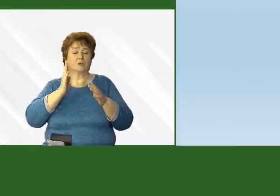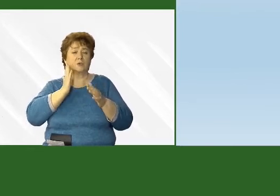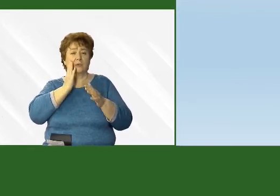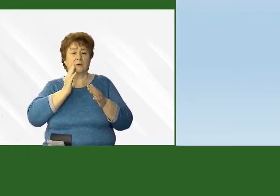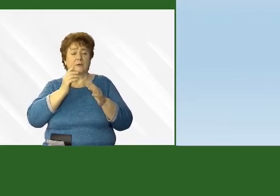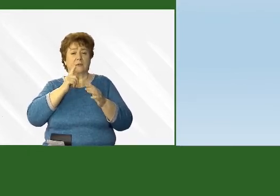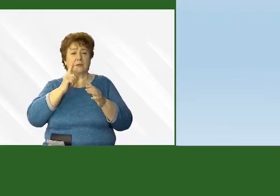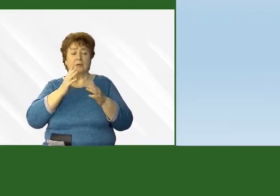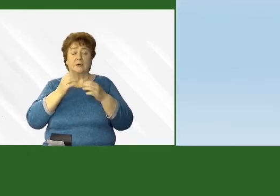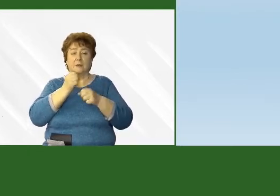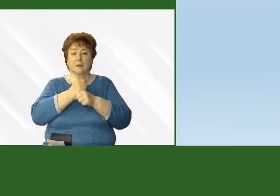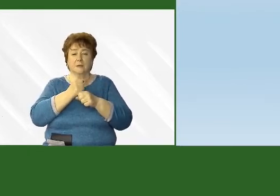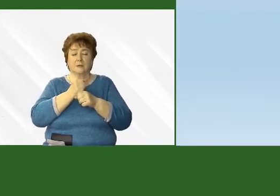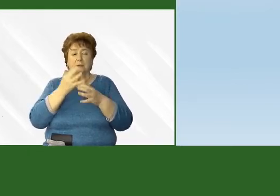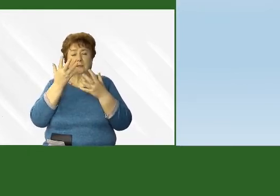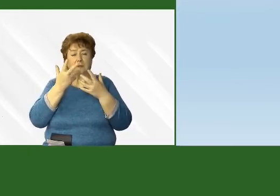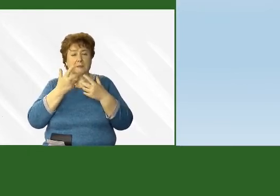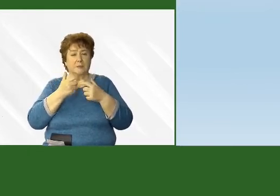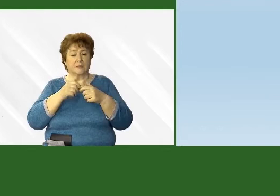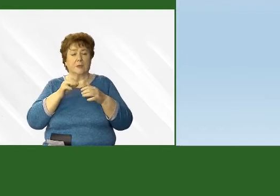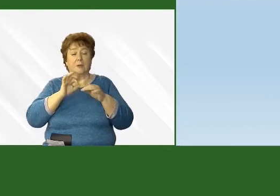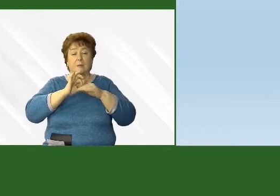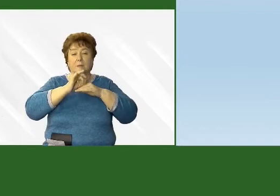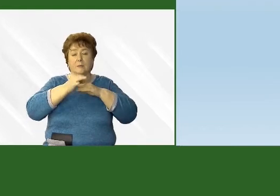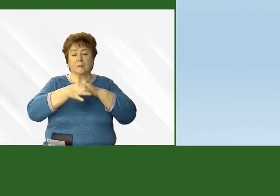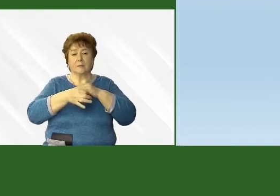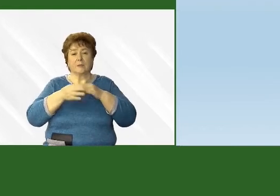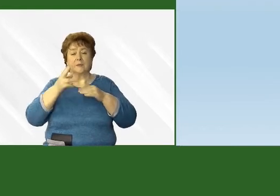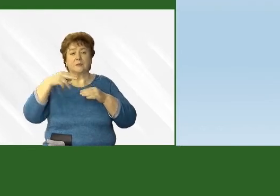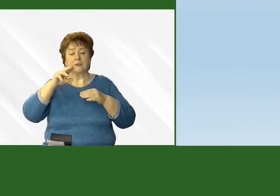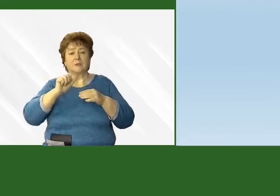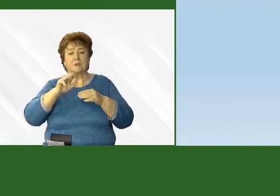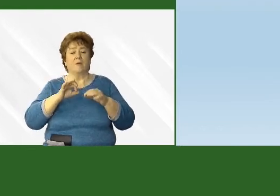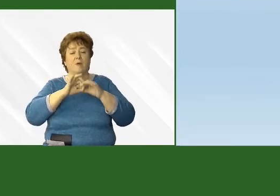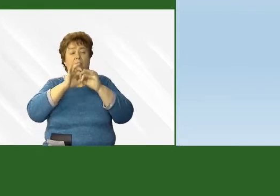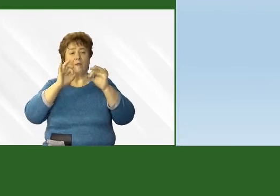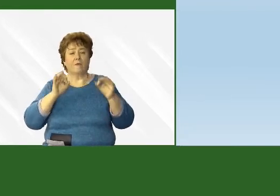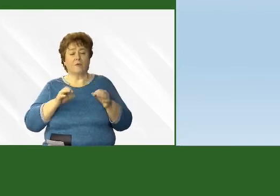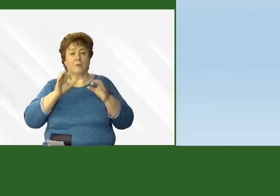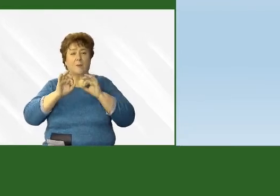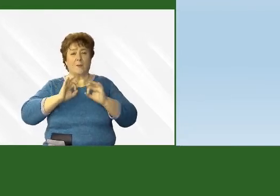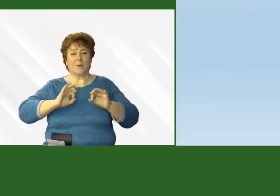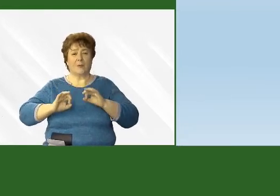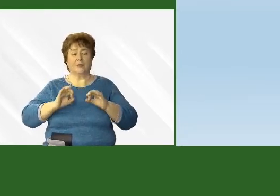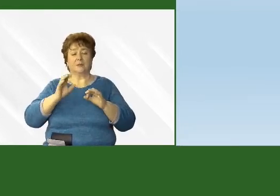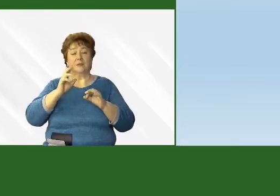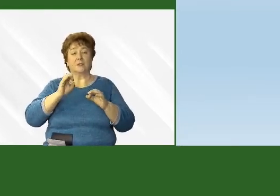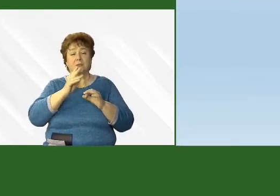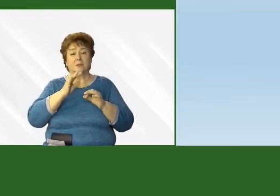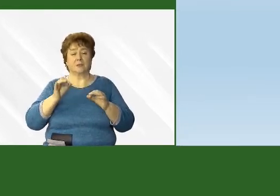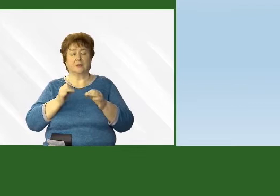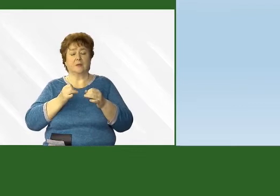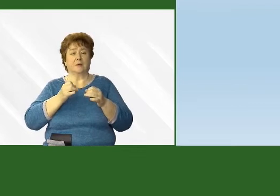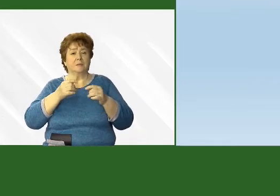или бурый оттенок из-за покрывающей их пленки диатомовых водорослей. Форма пятен у касаток